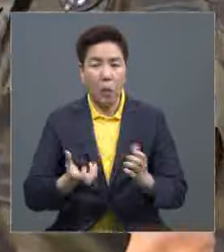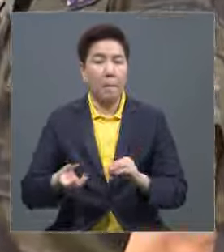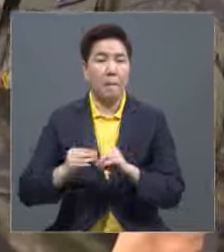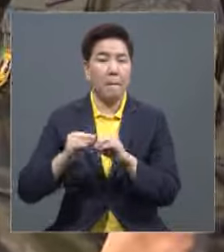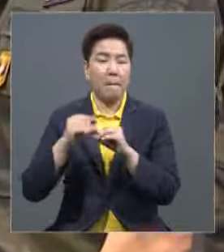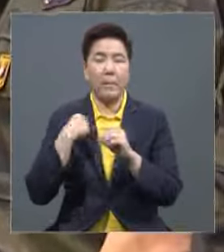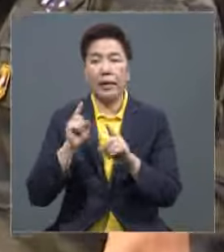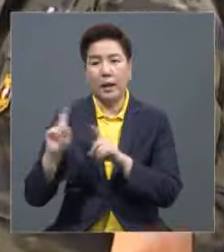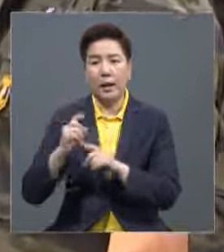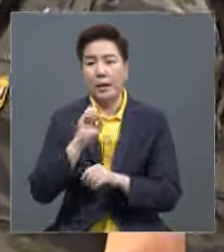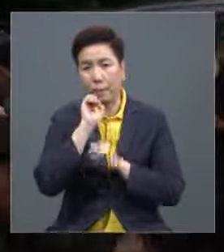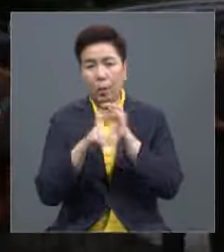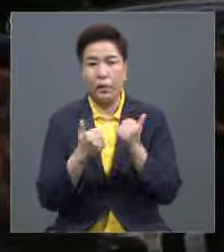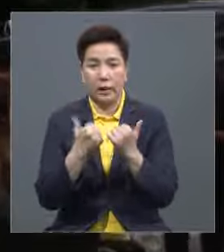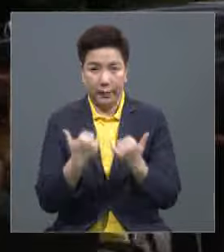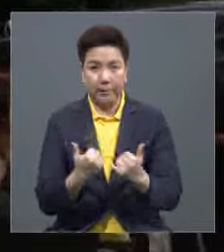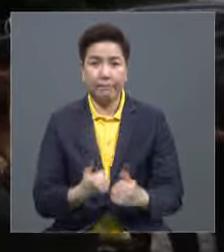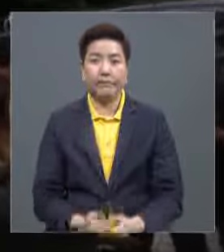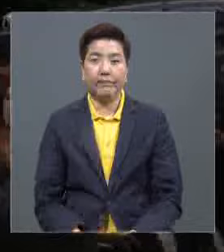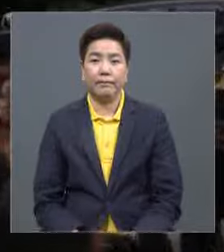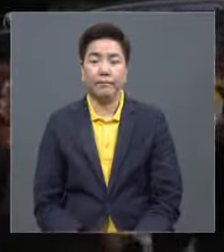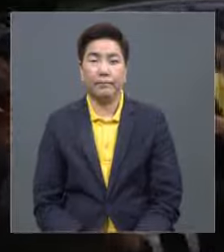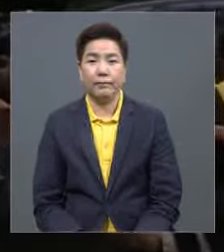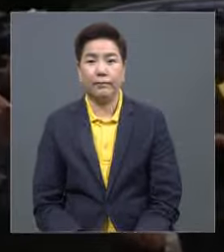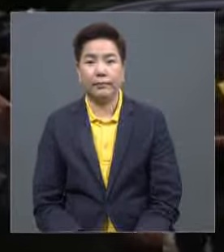ต้องการอุปกรณ์อะไรเพิ่มเติมอีกหรือ